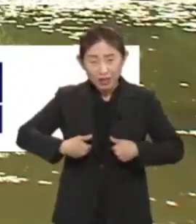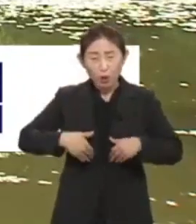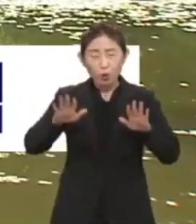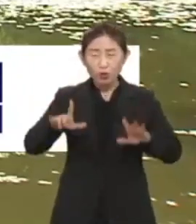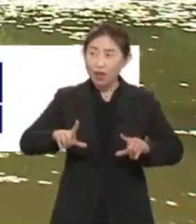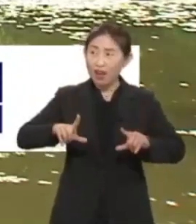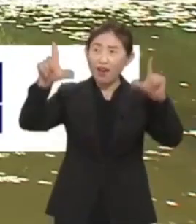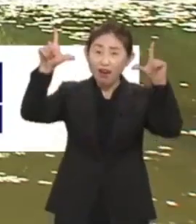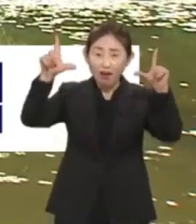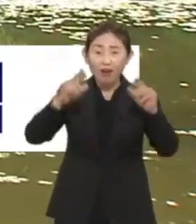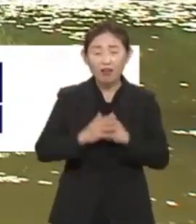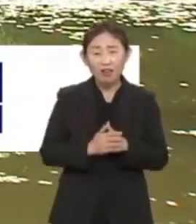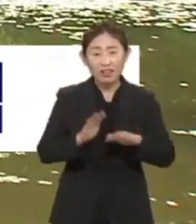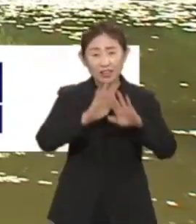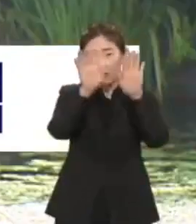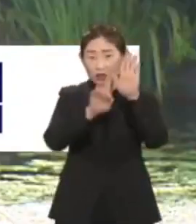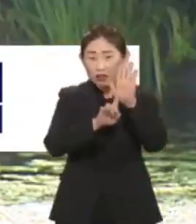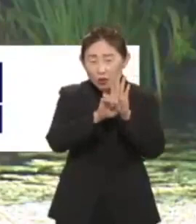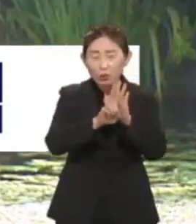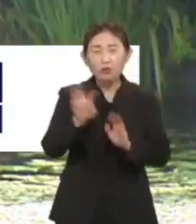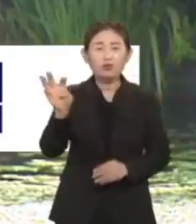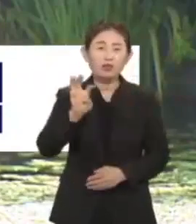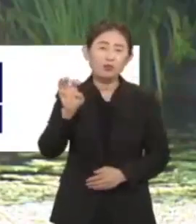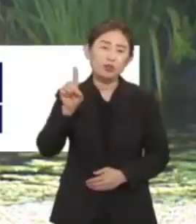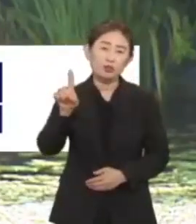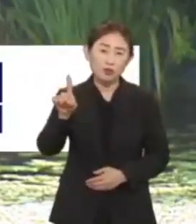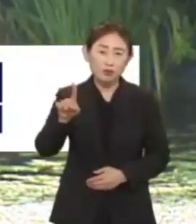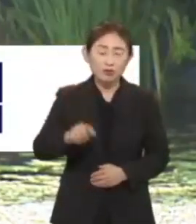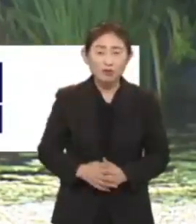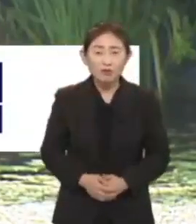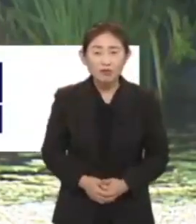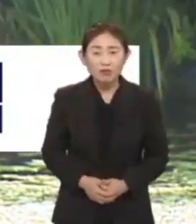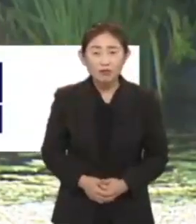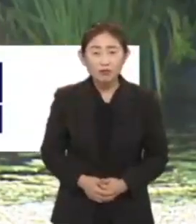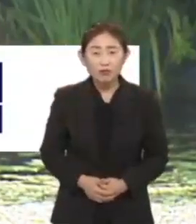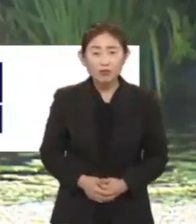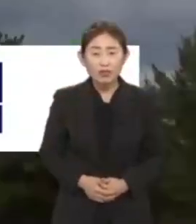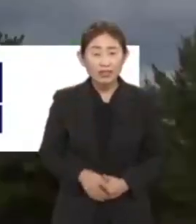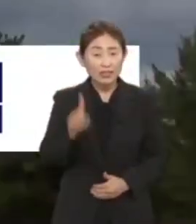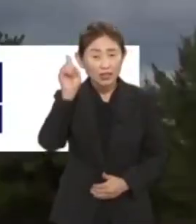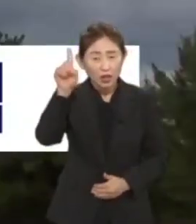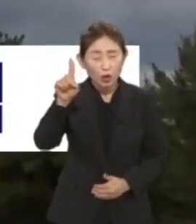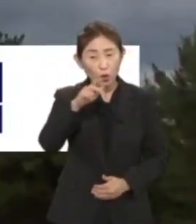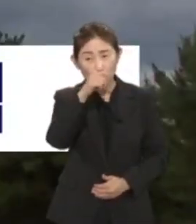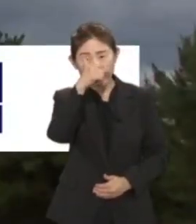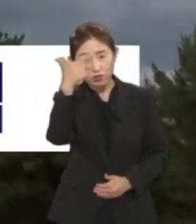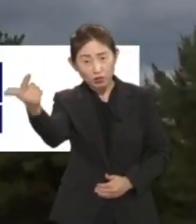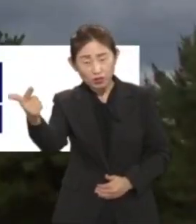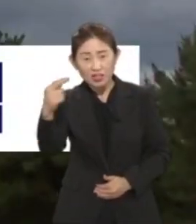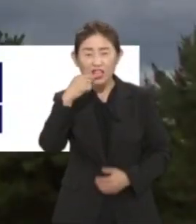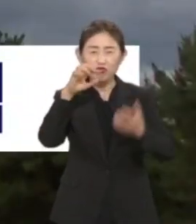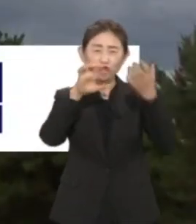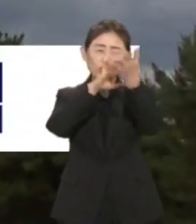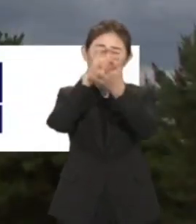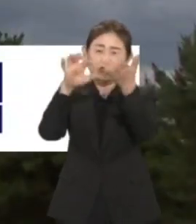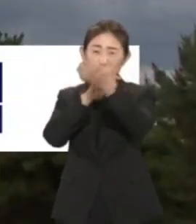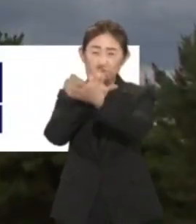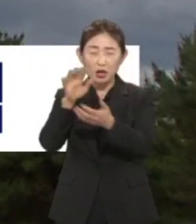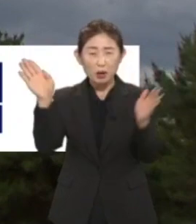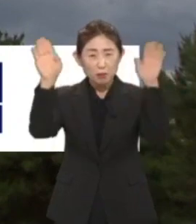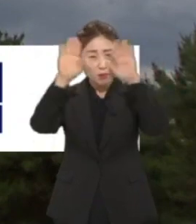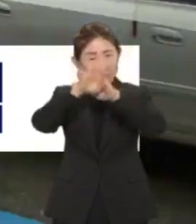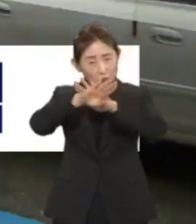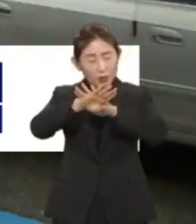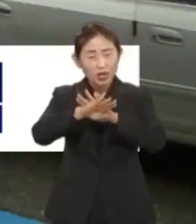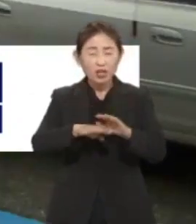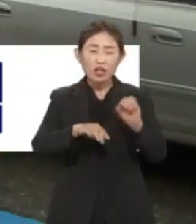대체로 맑은 가운데 나 최고기온이 31도 안팎을 기록했습니다 내일은 오후부터 차츰 흐려져 늦은 밤에